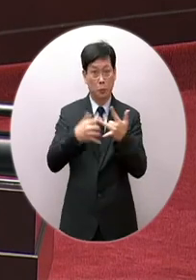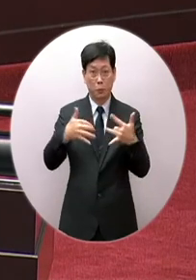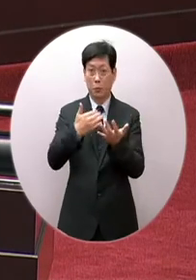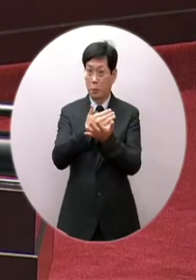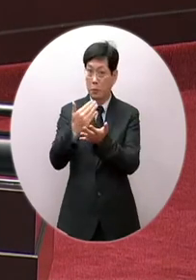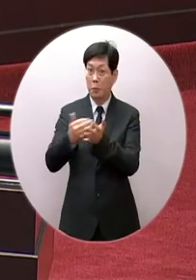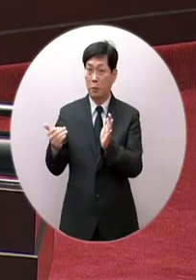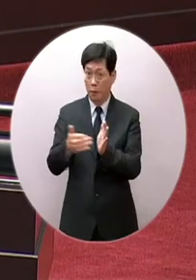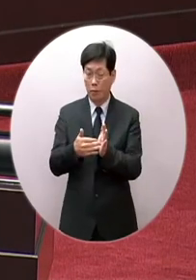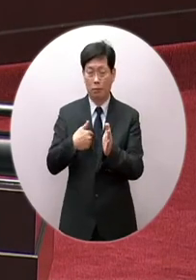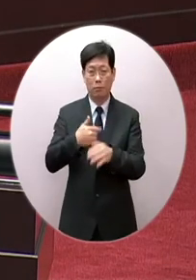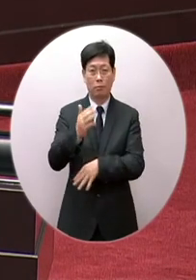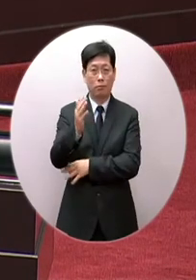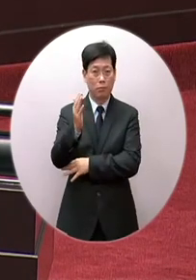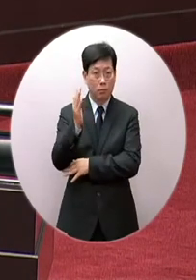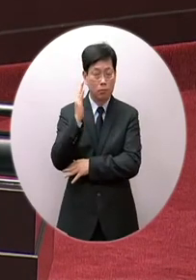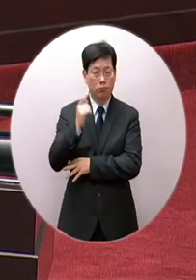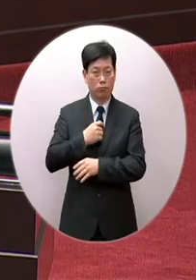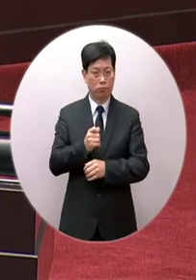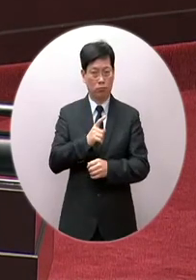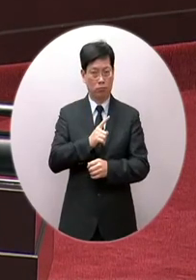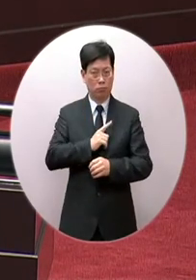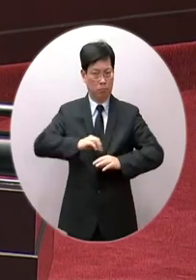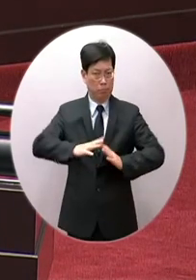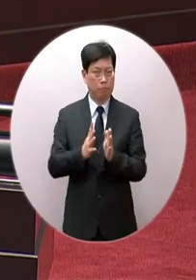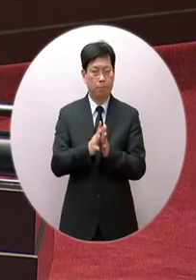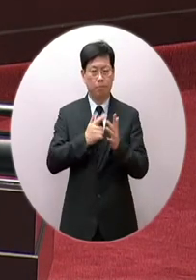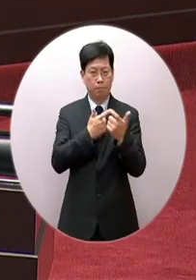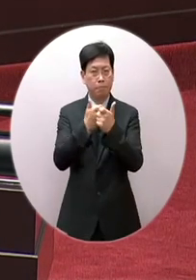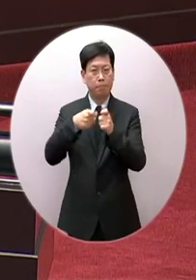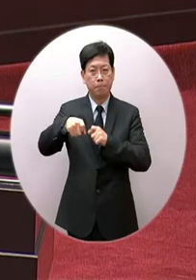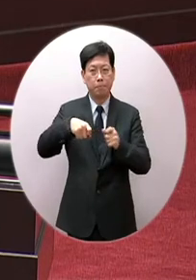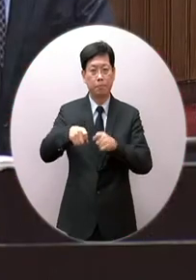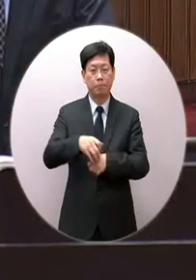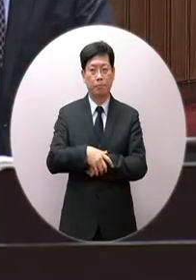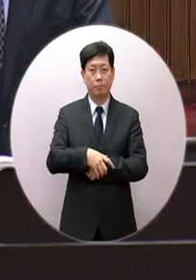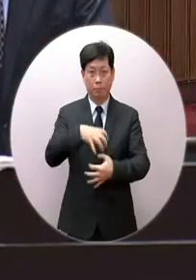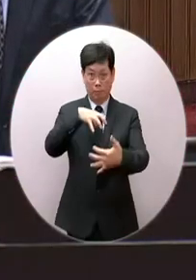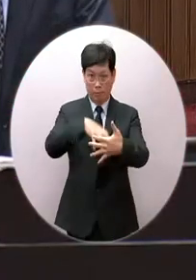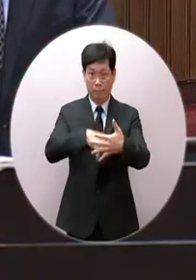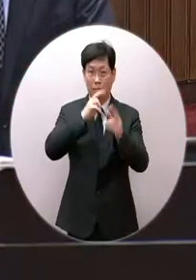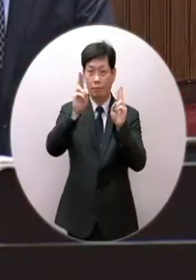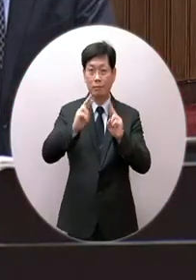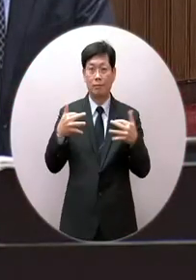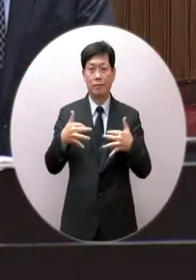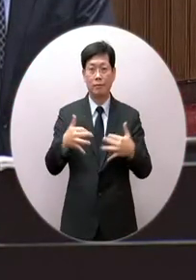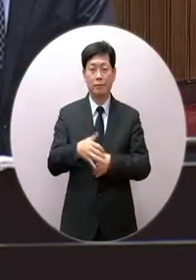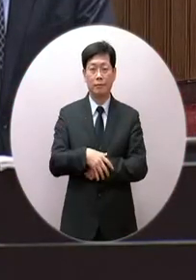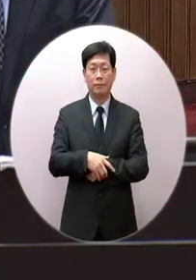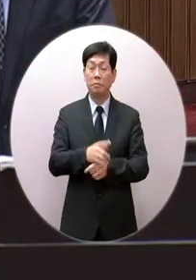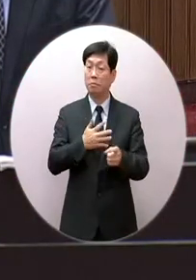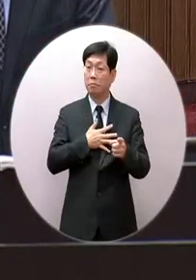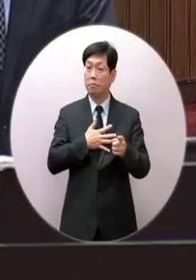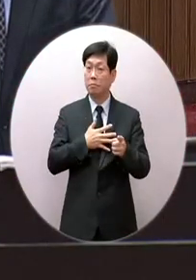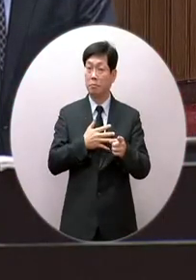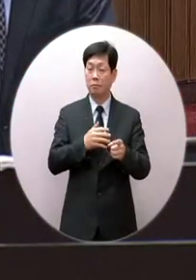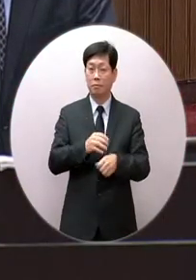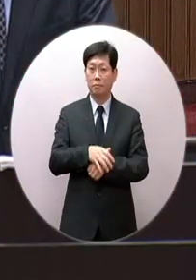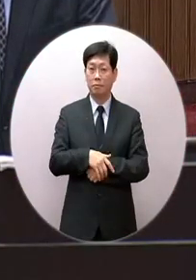决，当然政府拿出很多这个对策，其中电的问题，您知道这